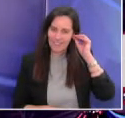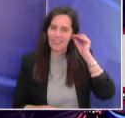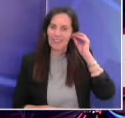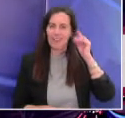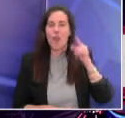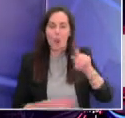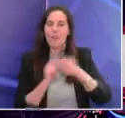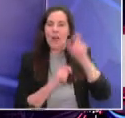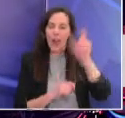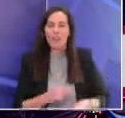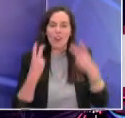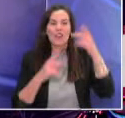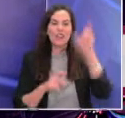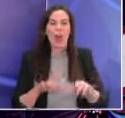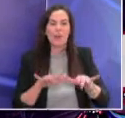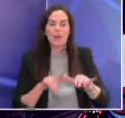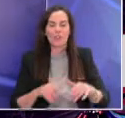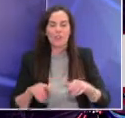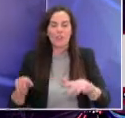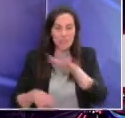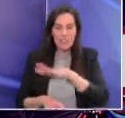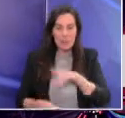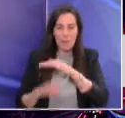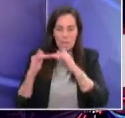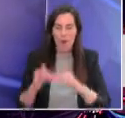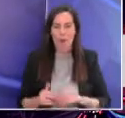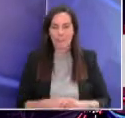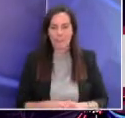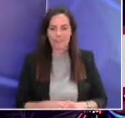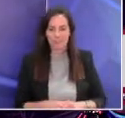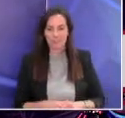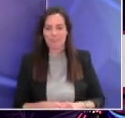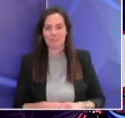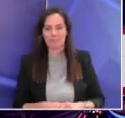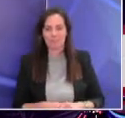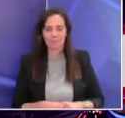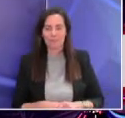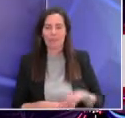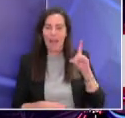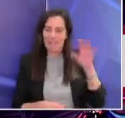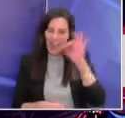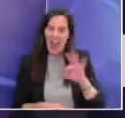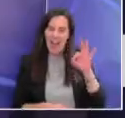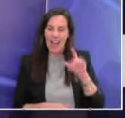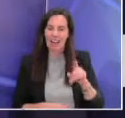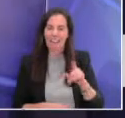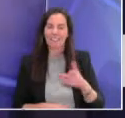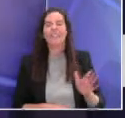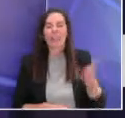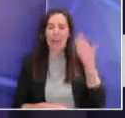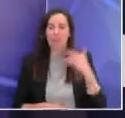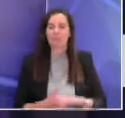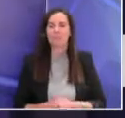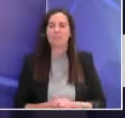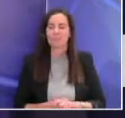יותר, הוא הופך להיות המרכזי, והגיבור בשטח פחות. לגמרי. אבל עדיין, זה ג'יימס בונד. כן, אבל בוא